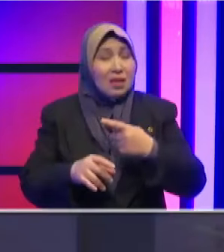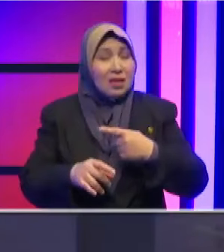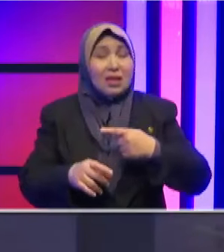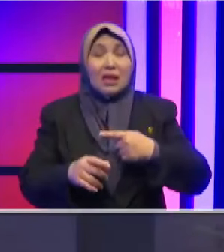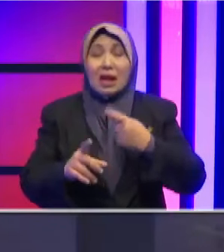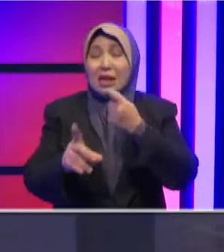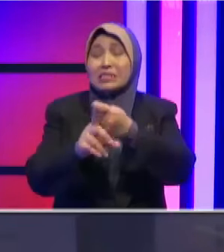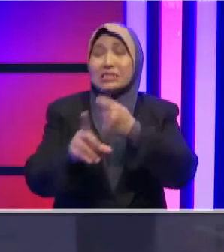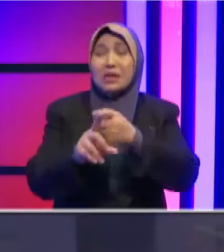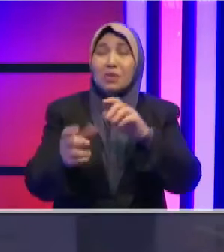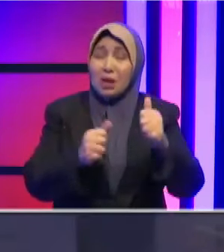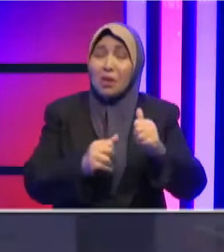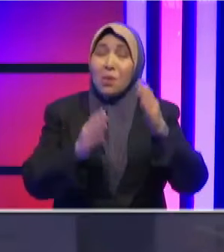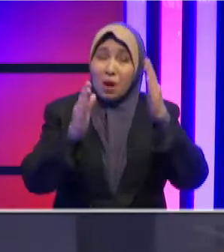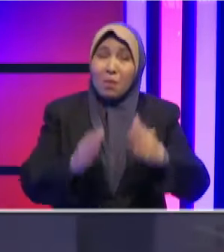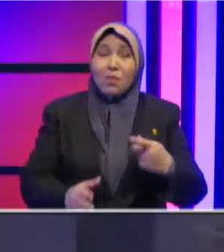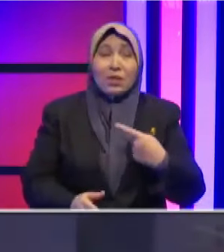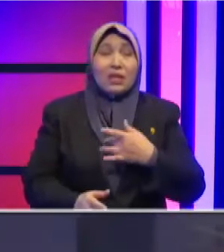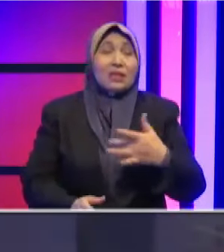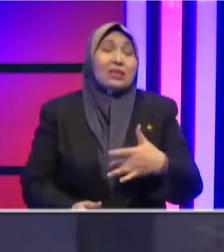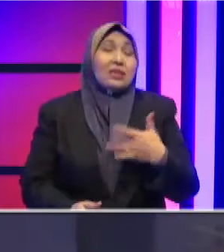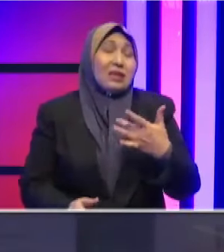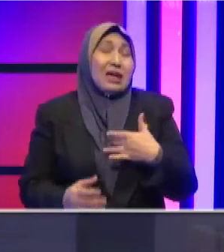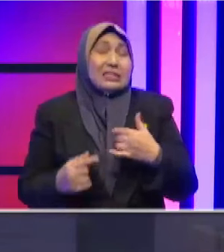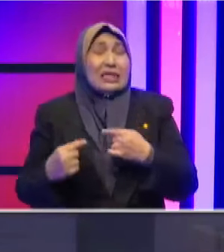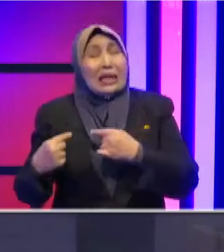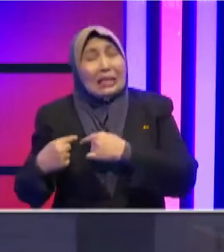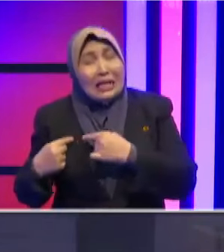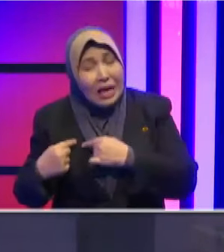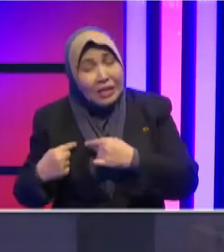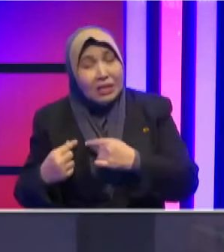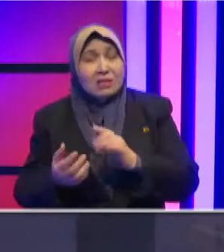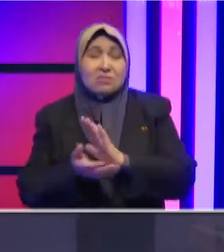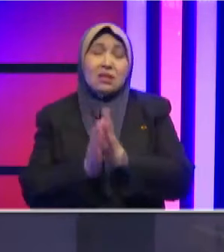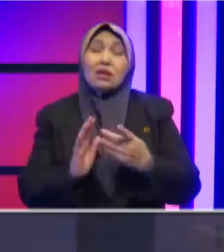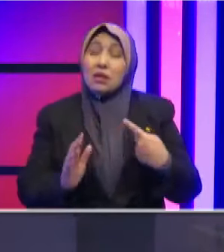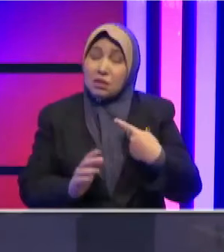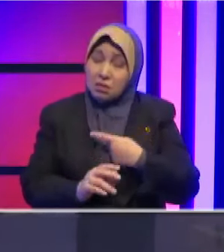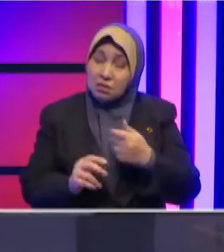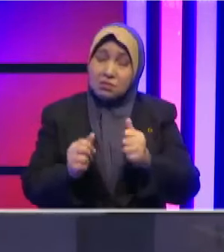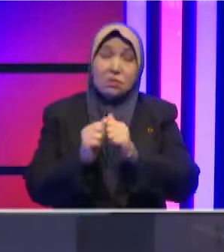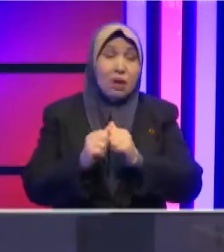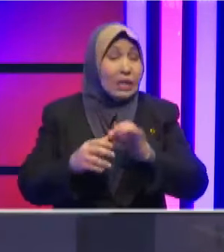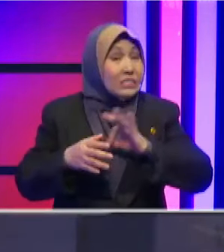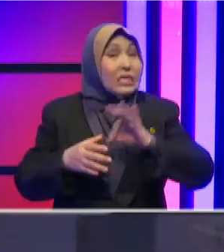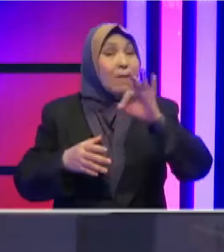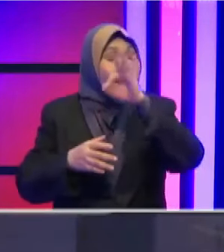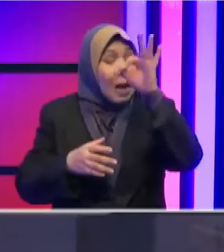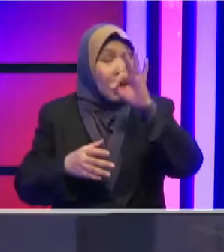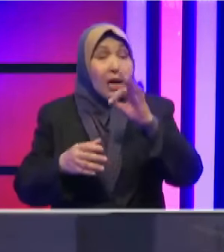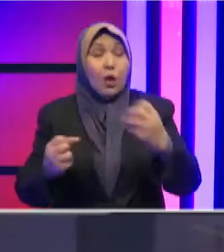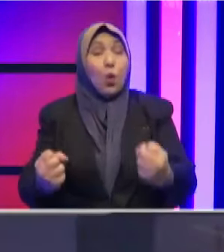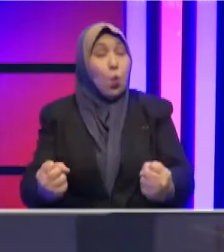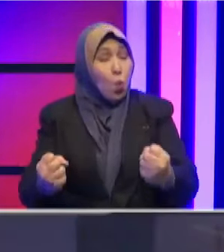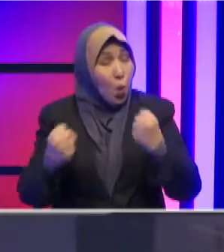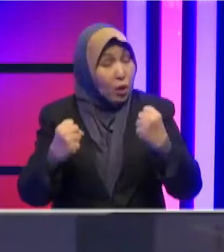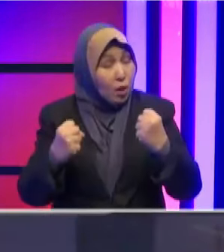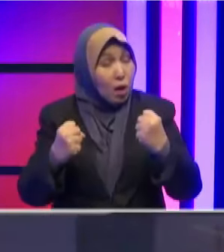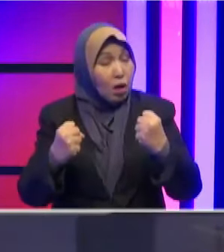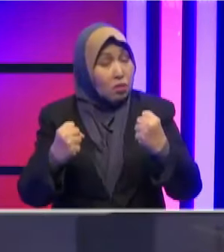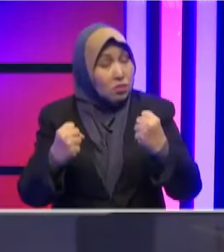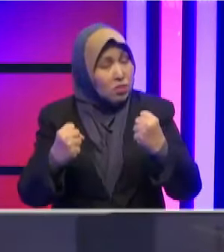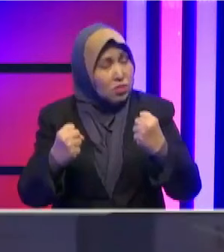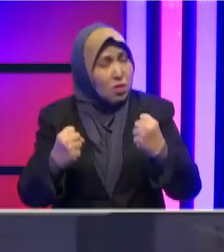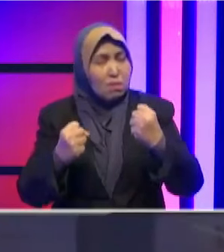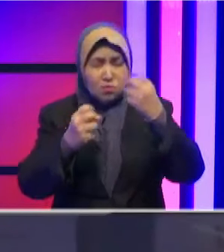oleh orang pun buat salah kita serta kecantikan betul jadi hendaklah kita sama-sama semangat kuatkan adzan kita